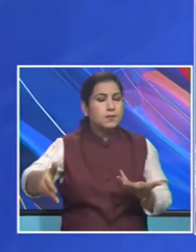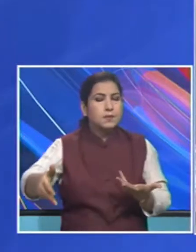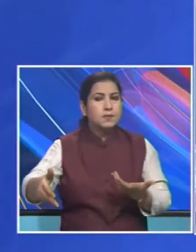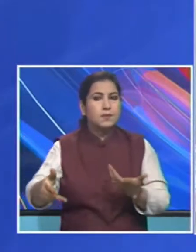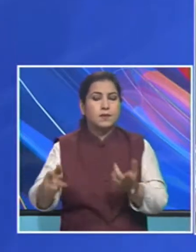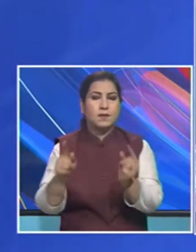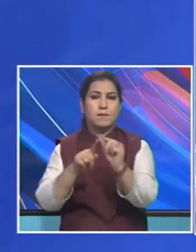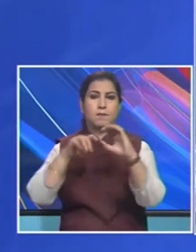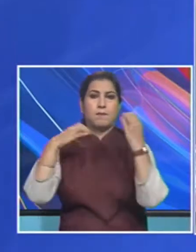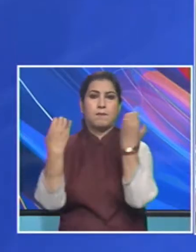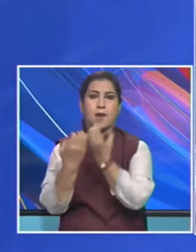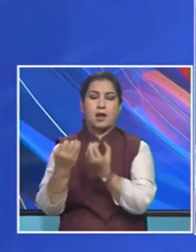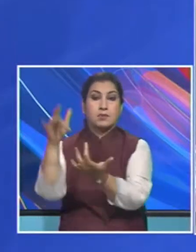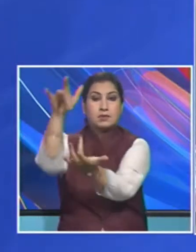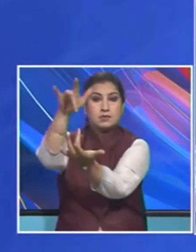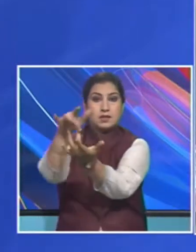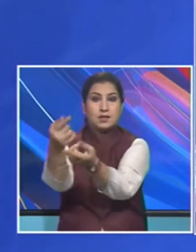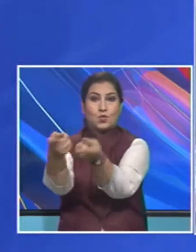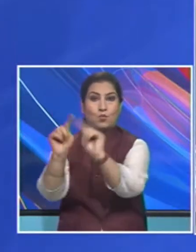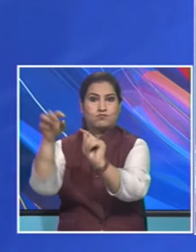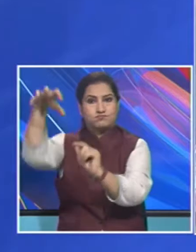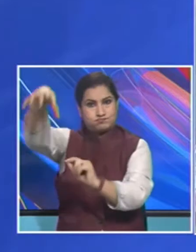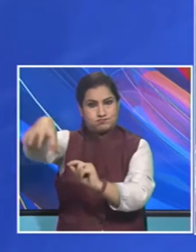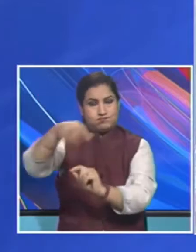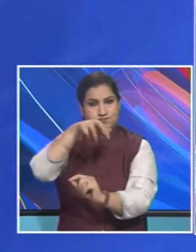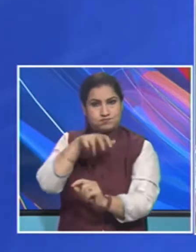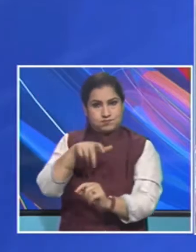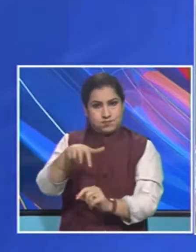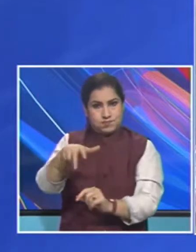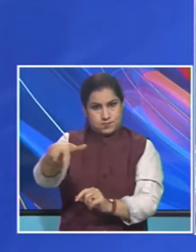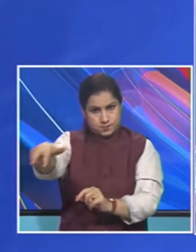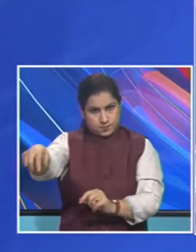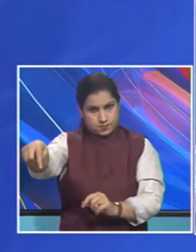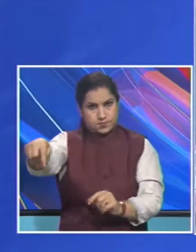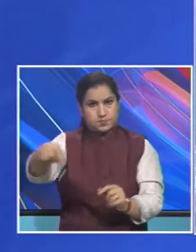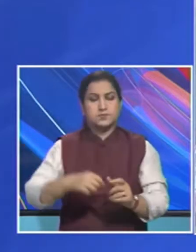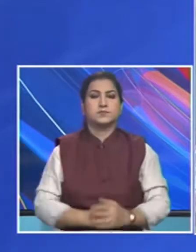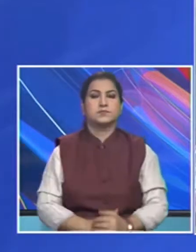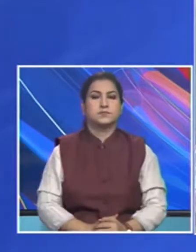संसद भवन के केंद्रीय कक्ष की ओर। ये